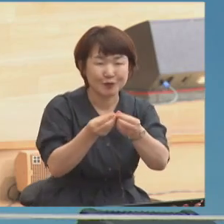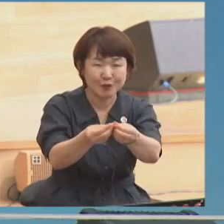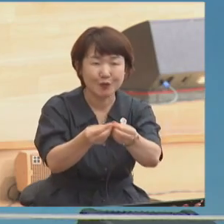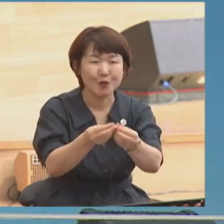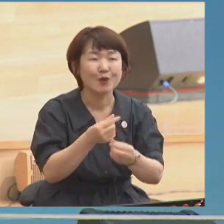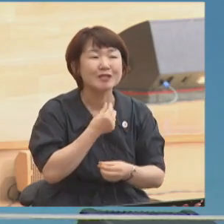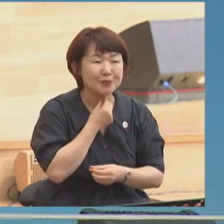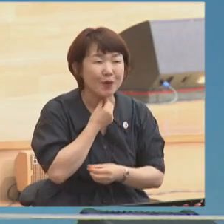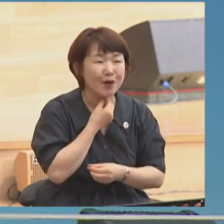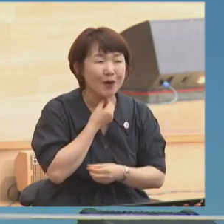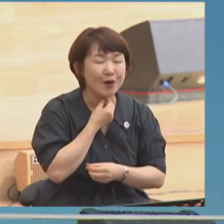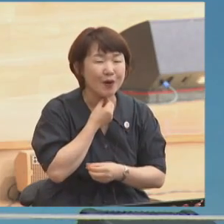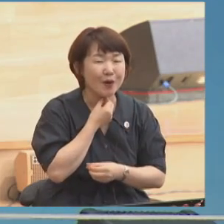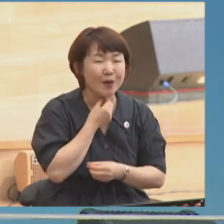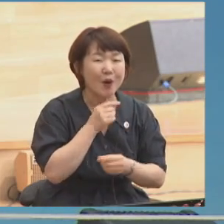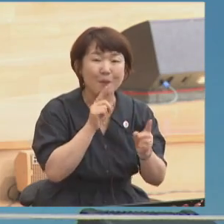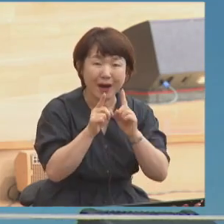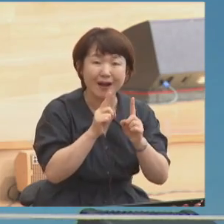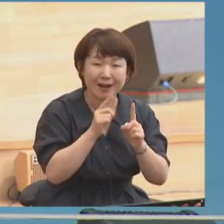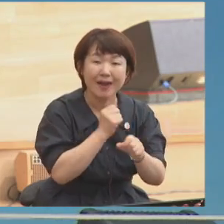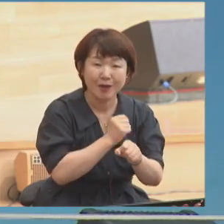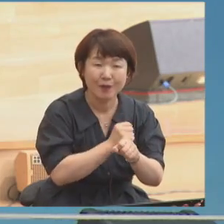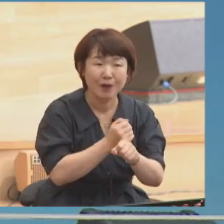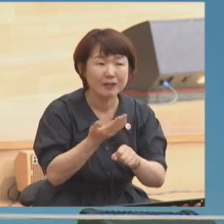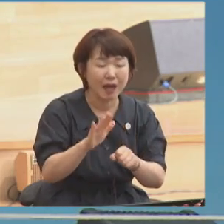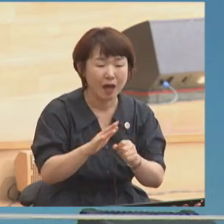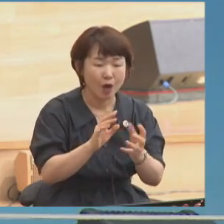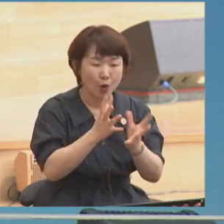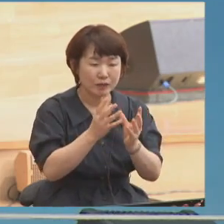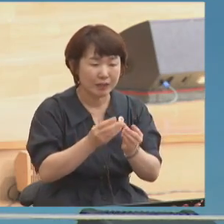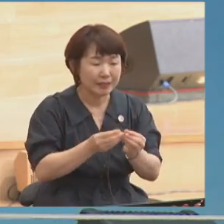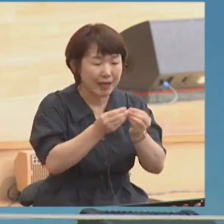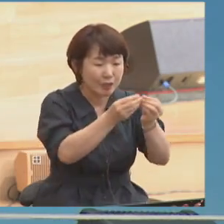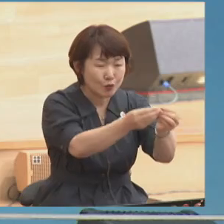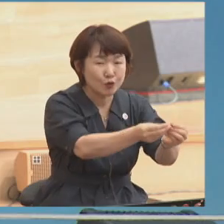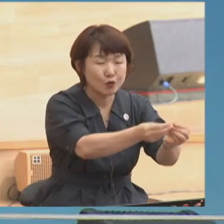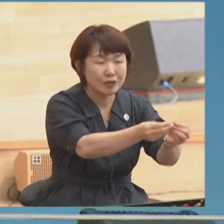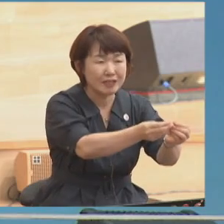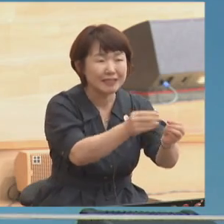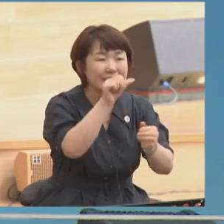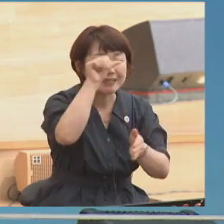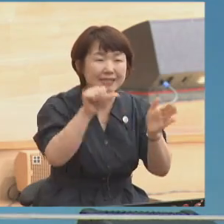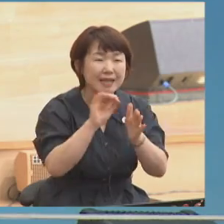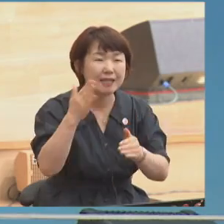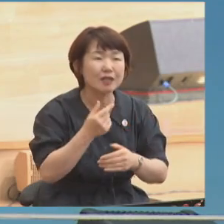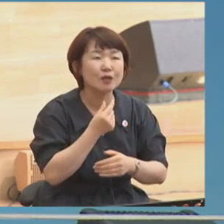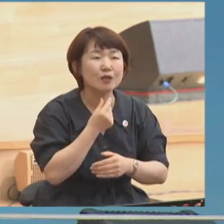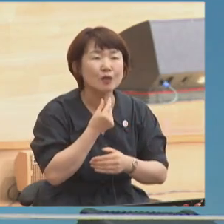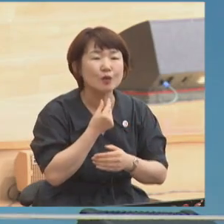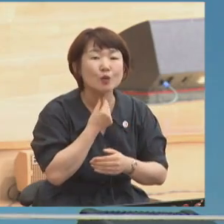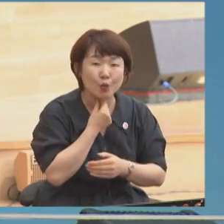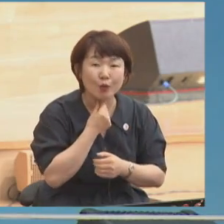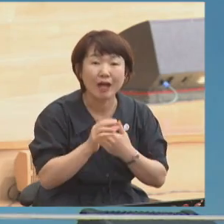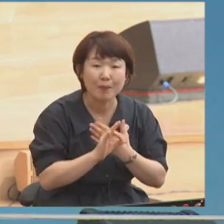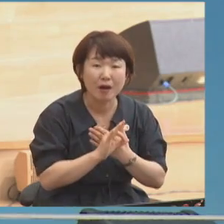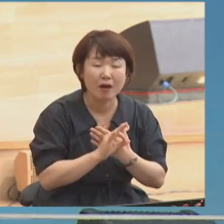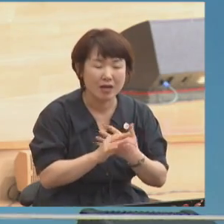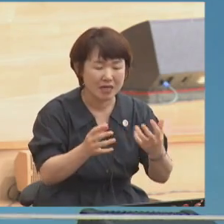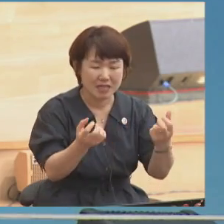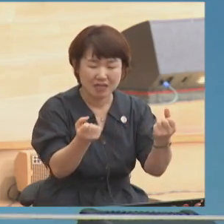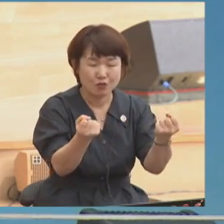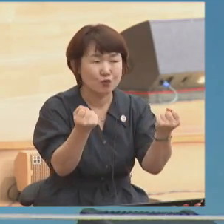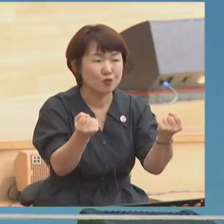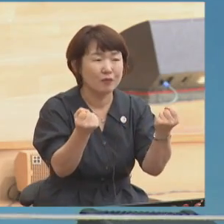그렇게 했다고 고백을 해요. 근데 꽃을 달아주는 인생을 살려면 쥔